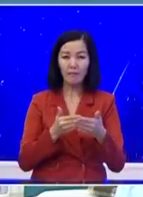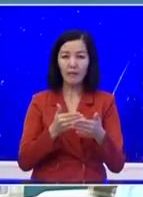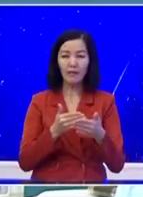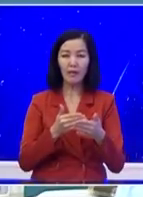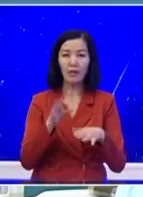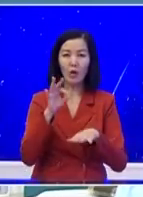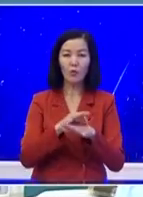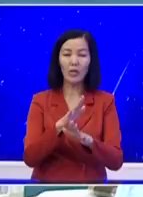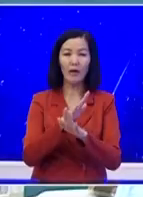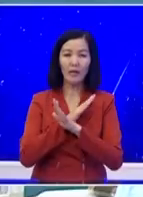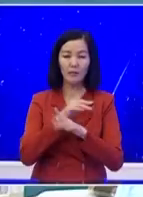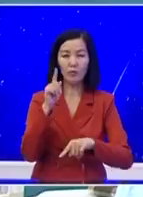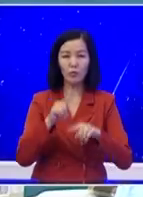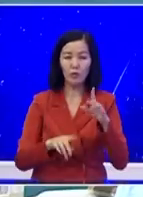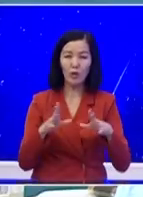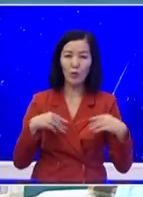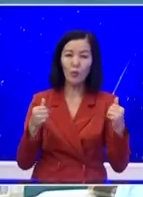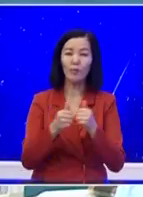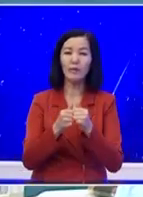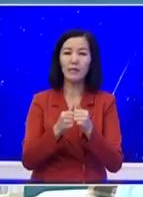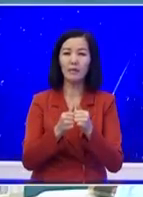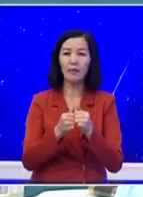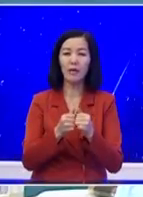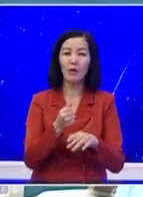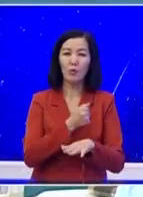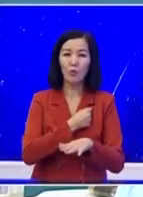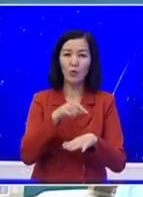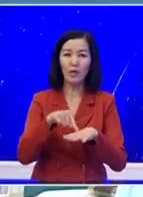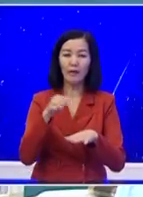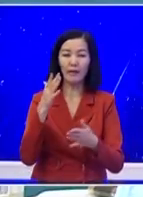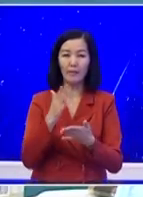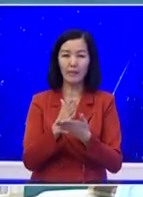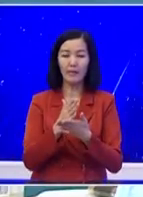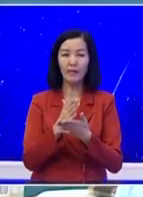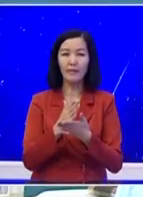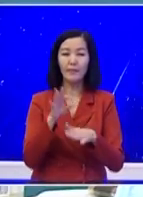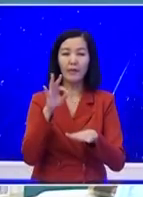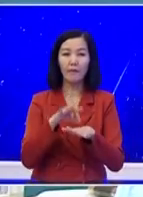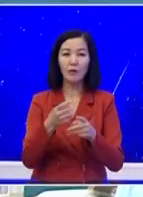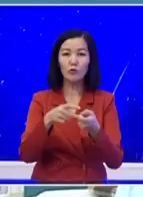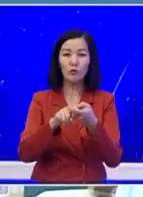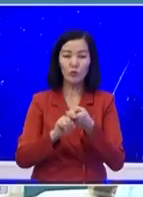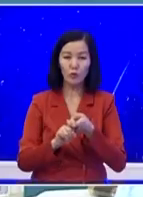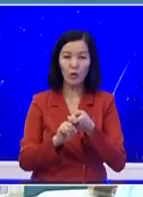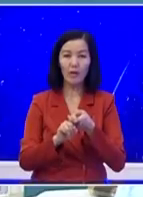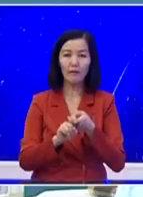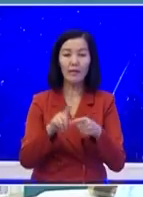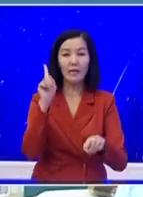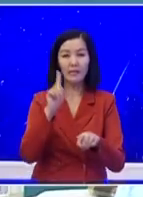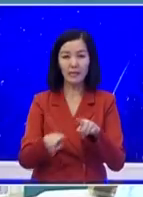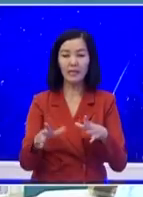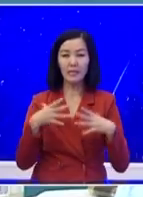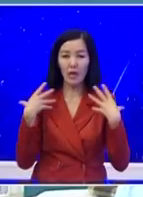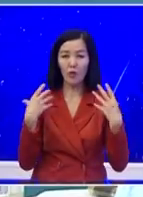адамдардың туыстары мен жақындарына көңіл айтамын. Сондай-ақ вирус жұқтырғандардың тезірек